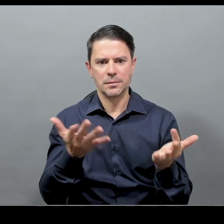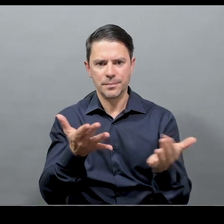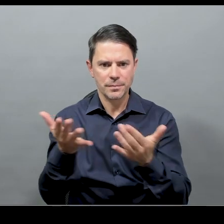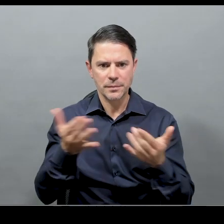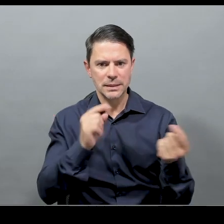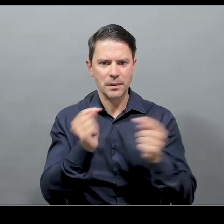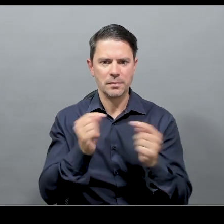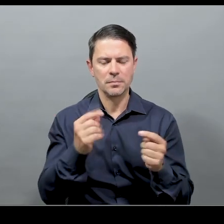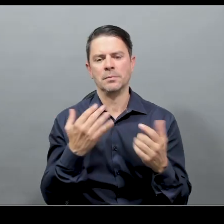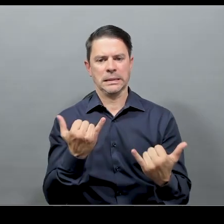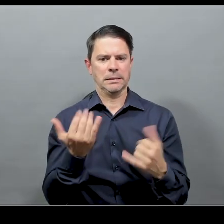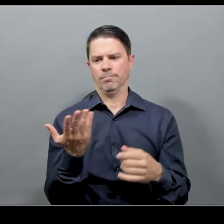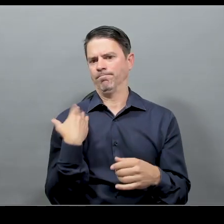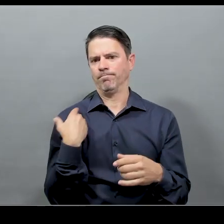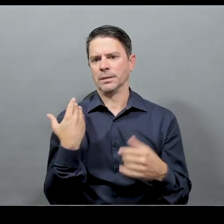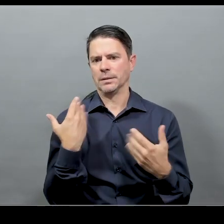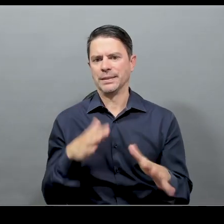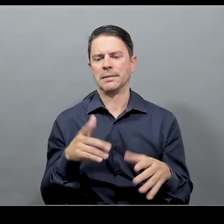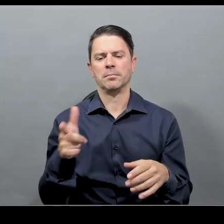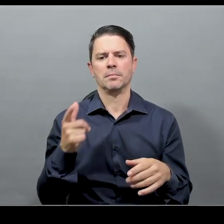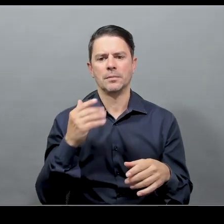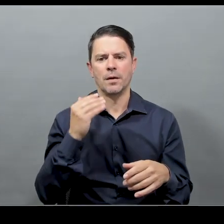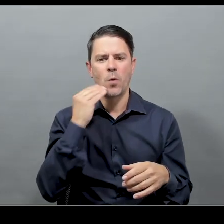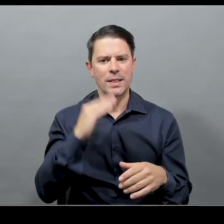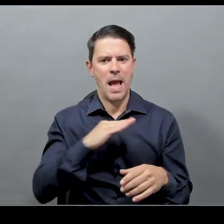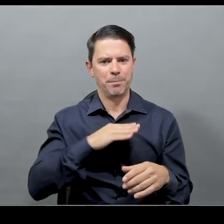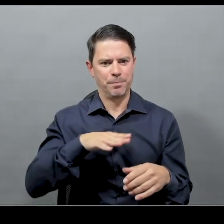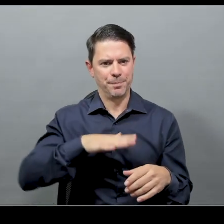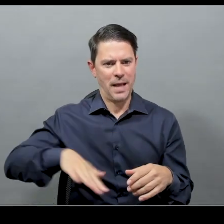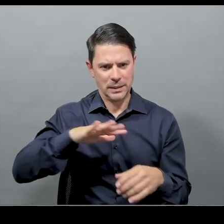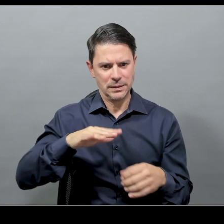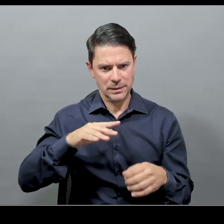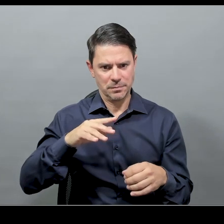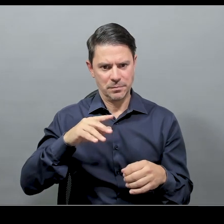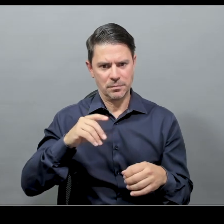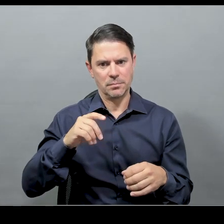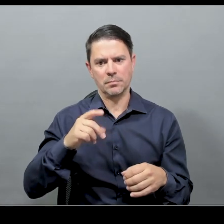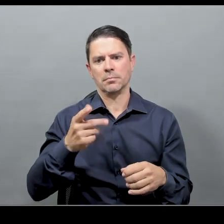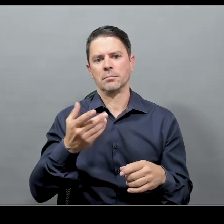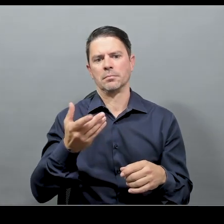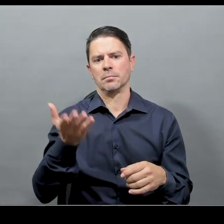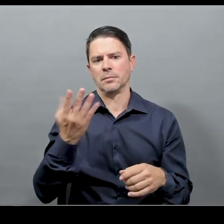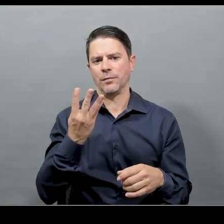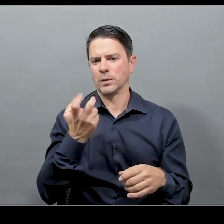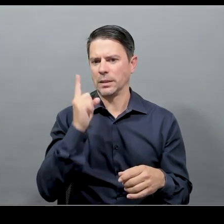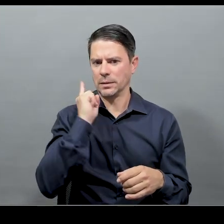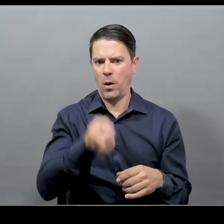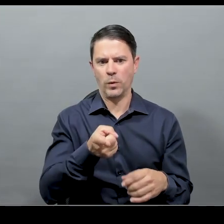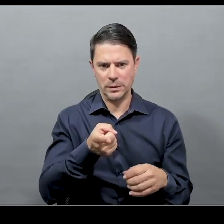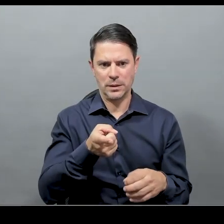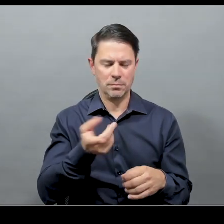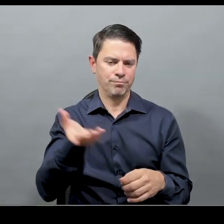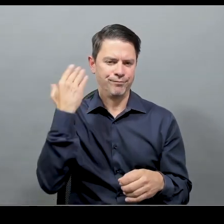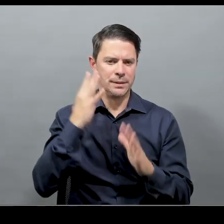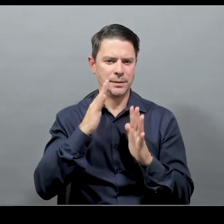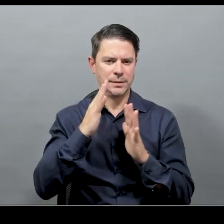von 34.000 vor zehn Jahren auf jetzt ungefähr 37.000. Und das ist